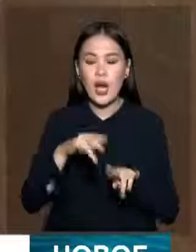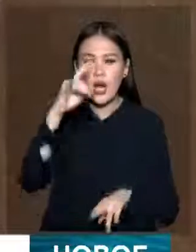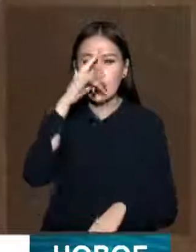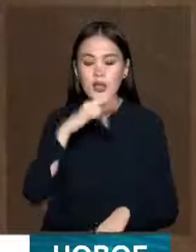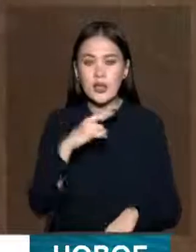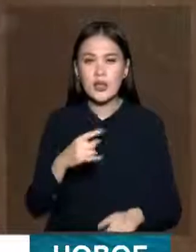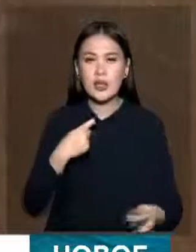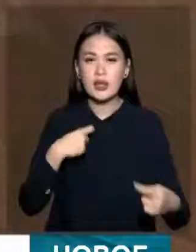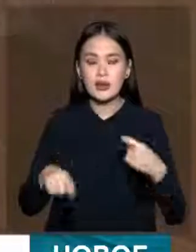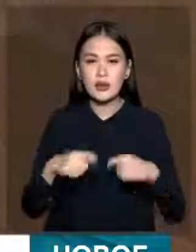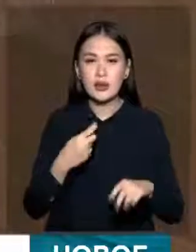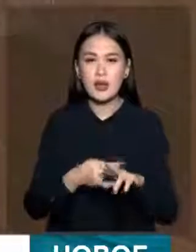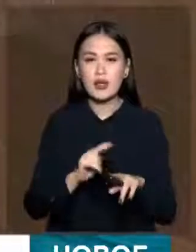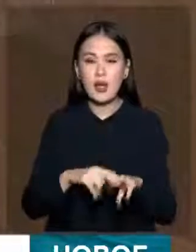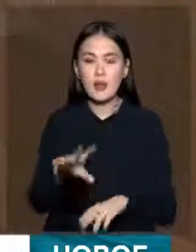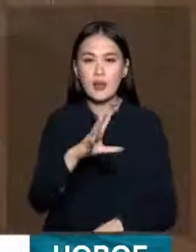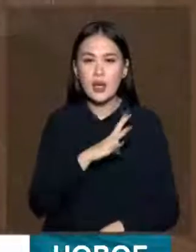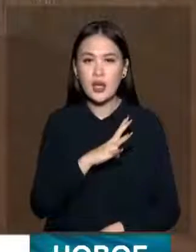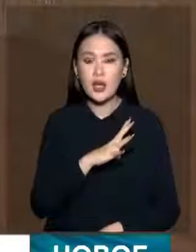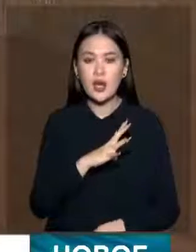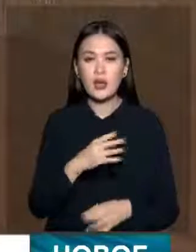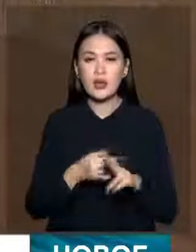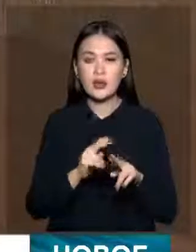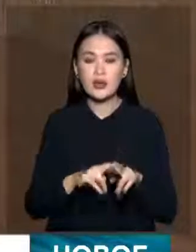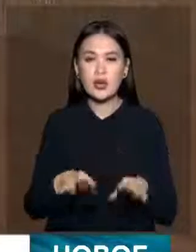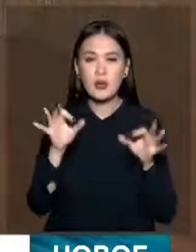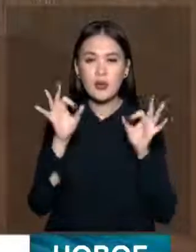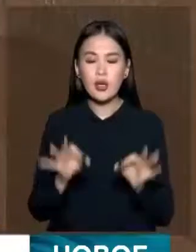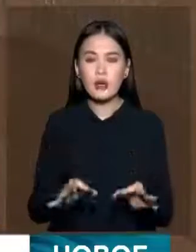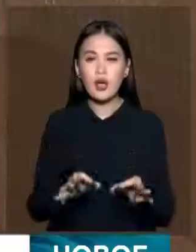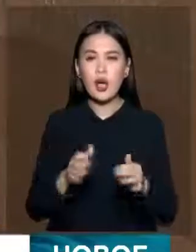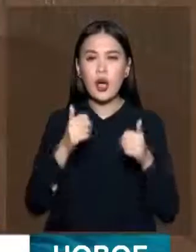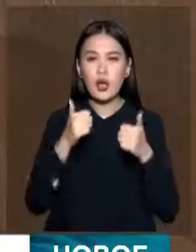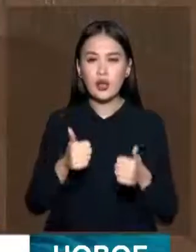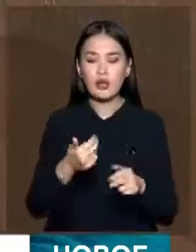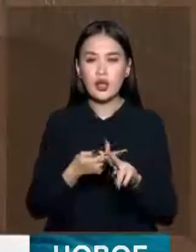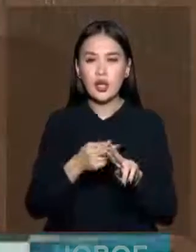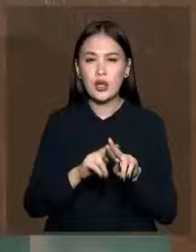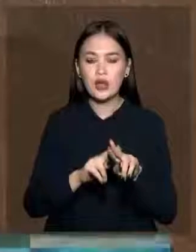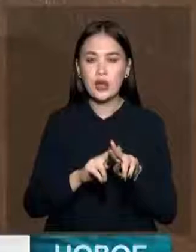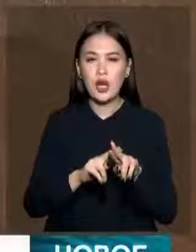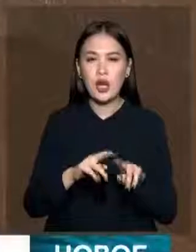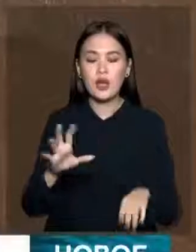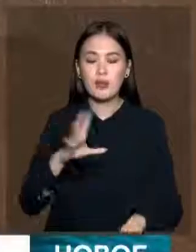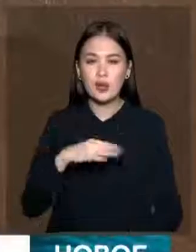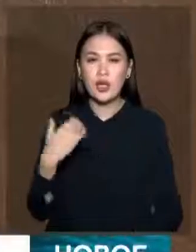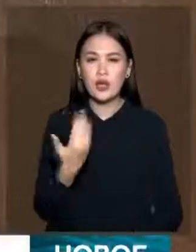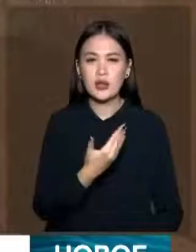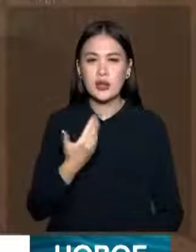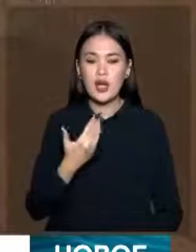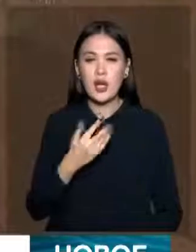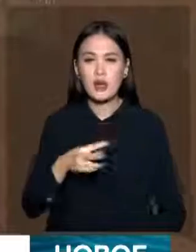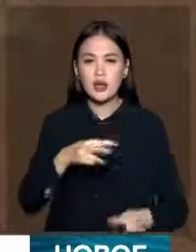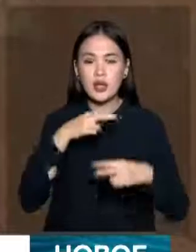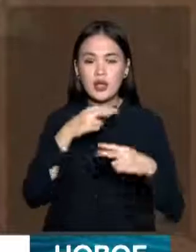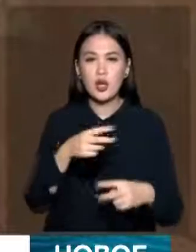казахстанский рынок был интегрирован с региональным, был интегрирован на справедливой, на хорошей основе. Мы, естественно, заинтересованы в